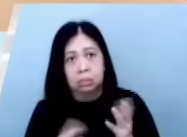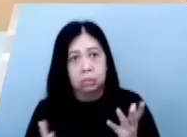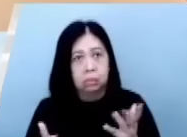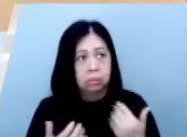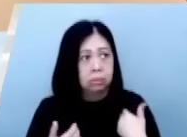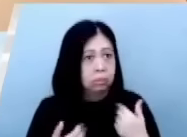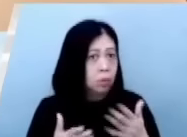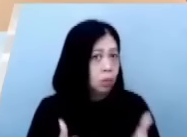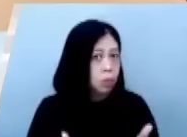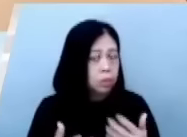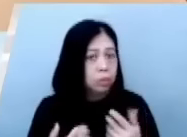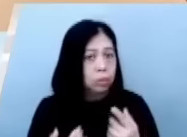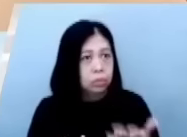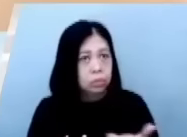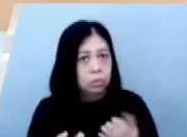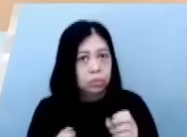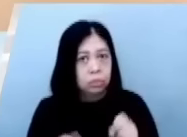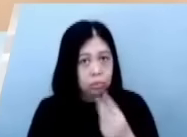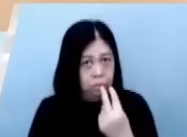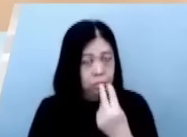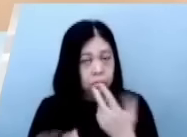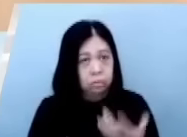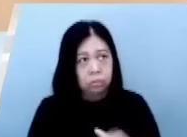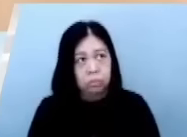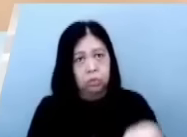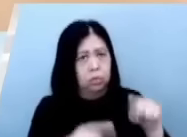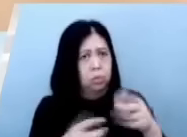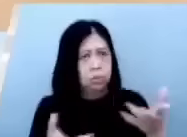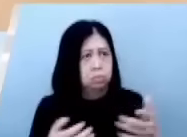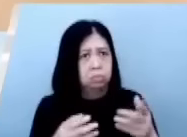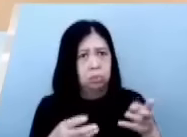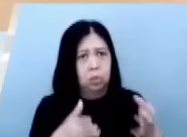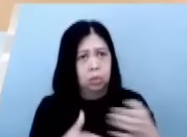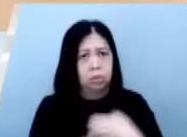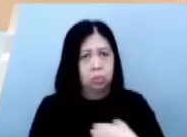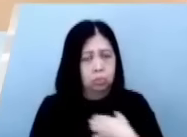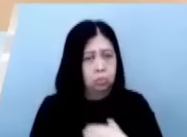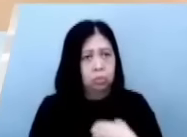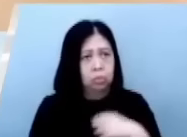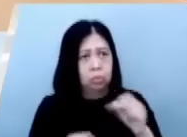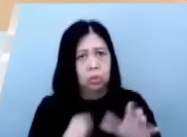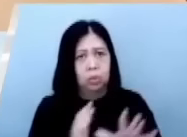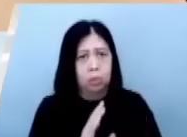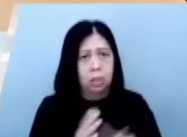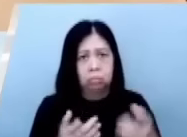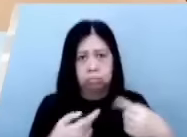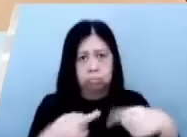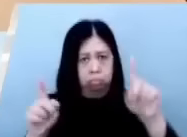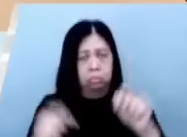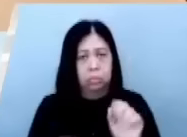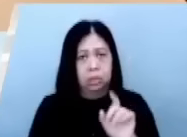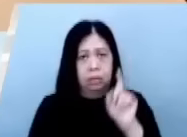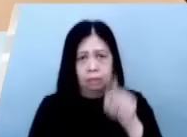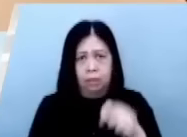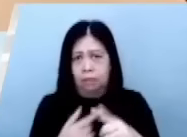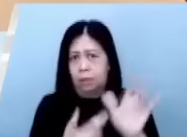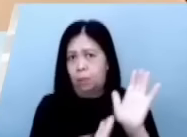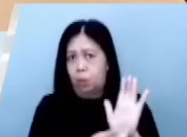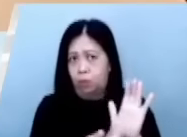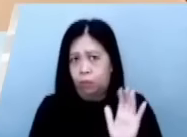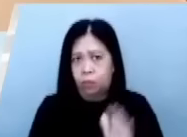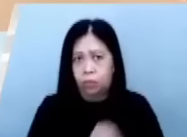ways she can go to whatever court or agency, the COMELEC. Let her prove it. Kasi maraming